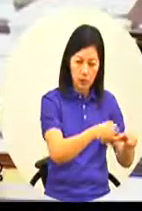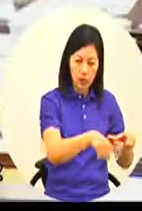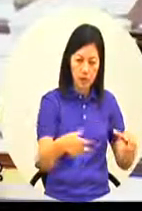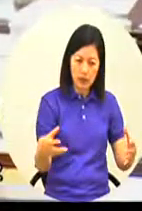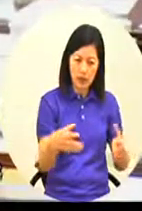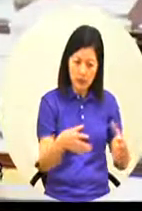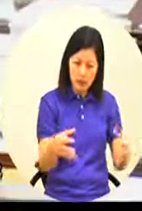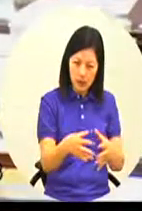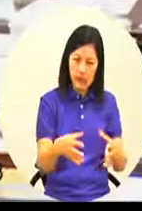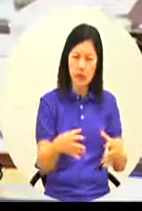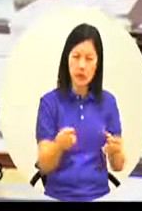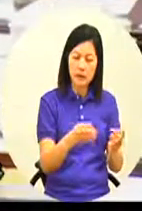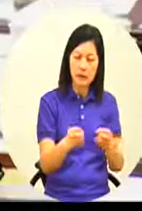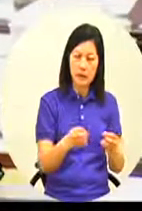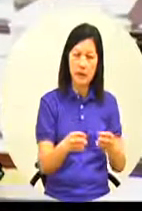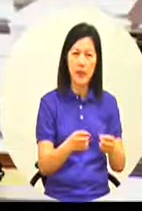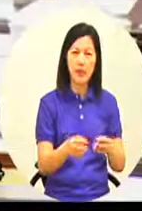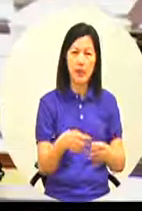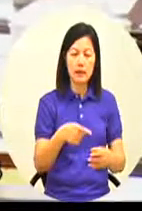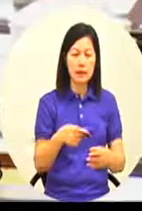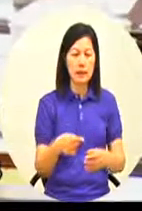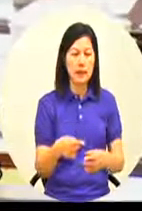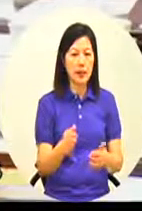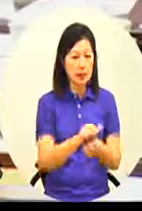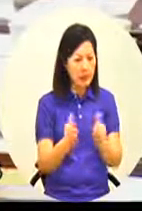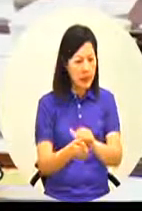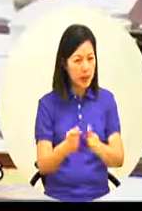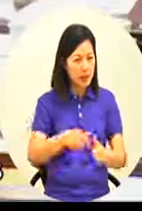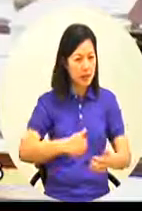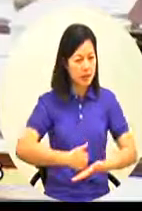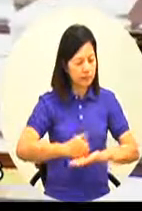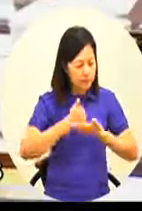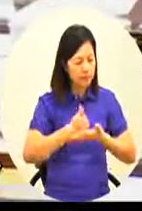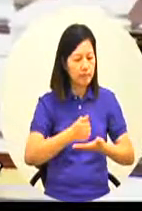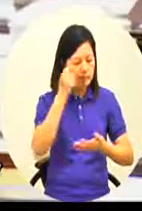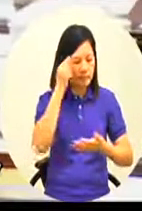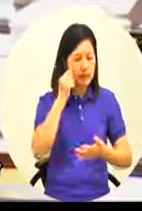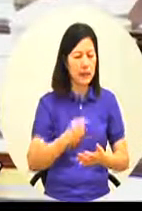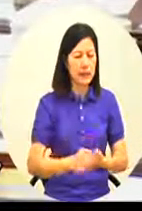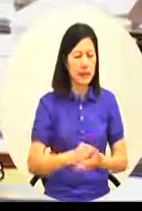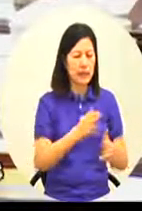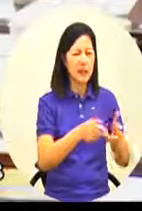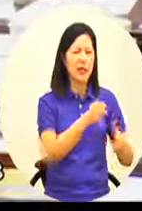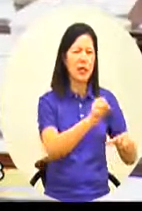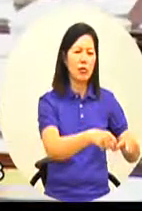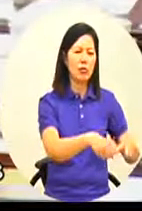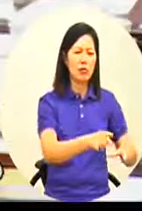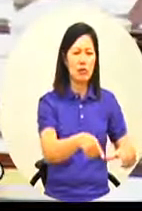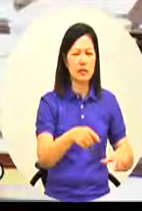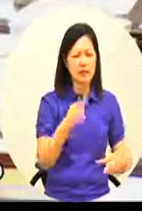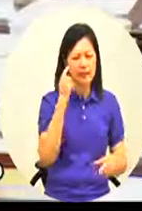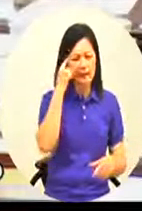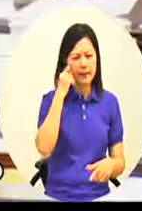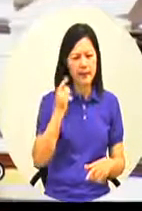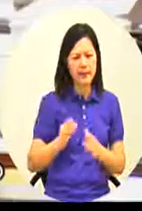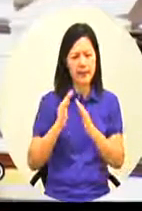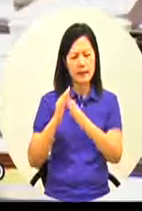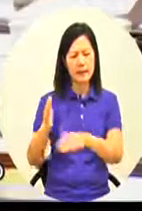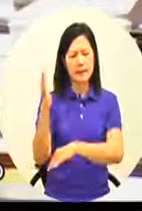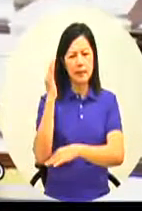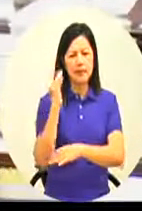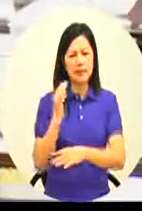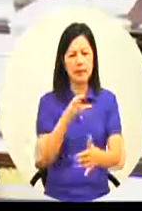然后彼此展现出彼此的一个诚意啦，不要让台铁就觉得说好像都市府都抢在他前面，